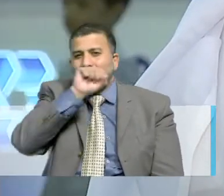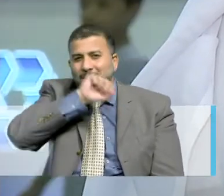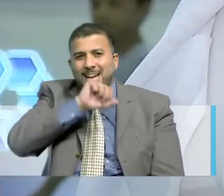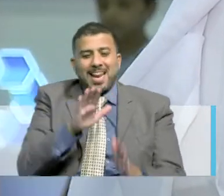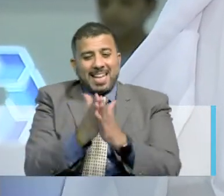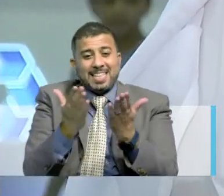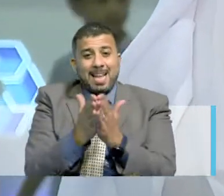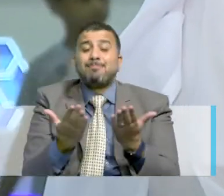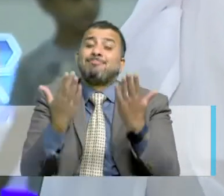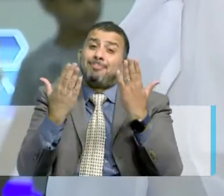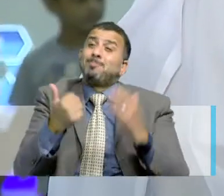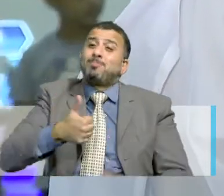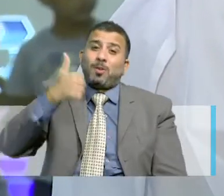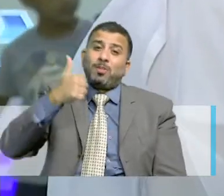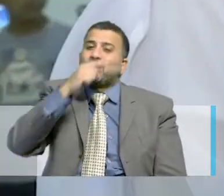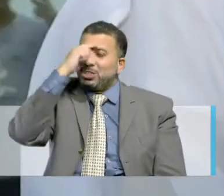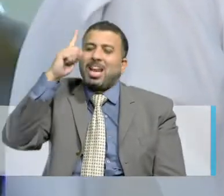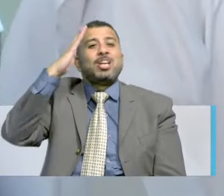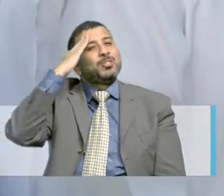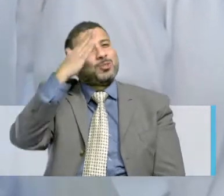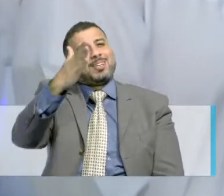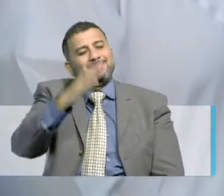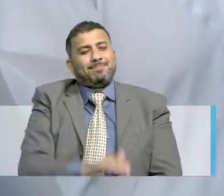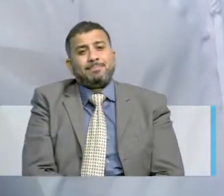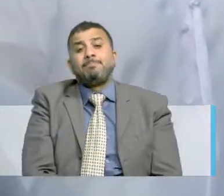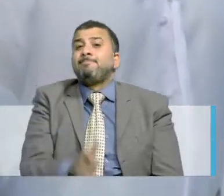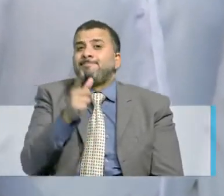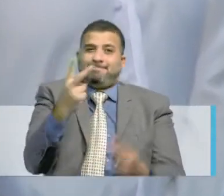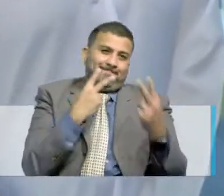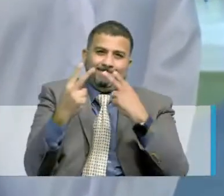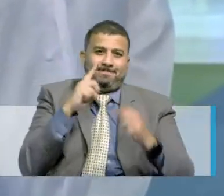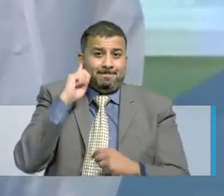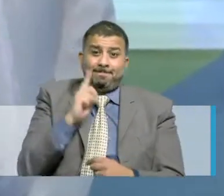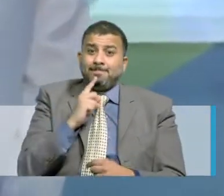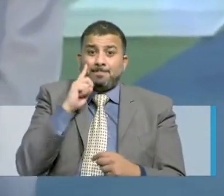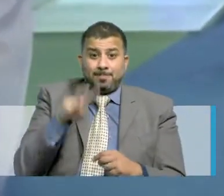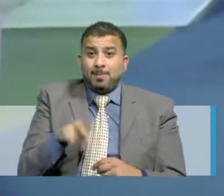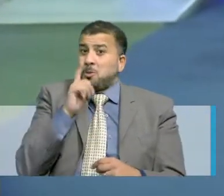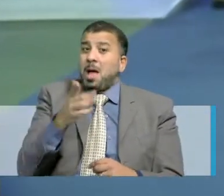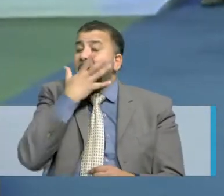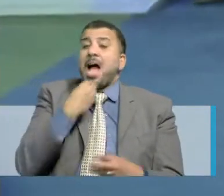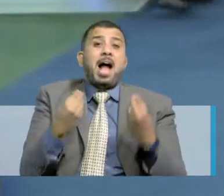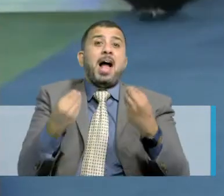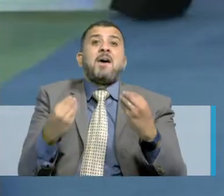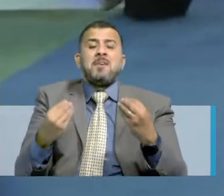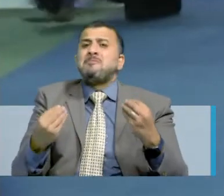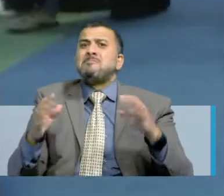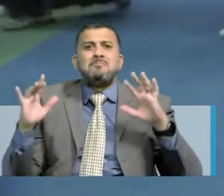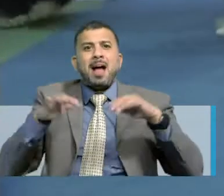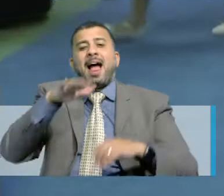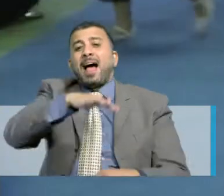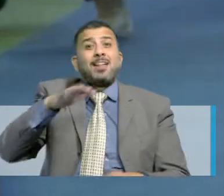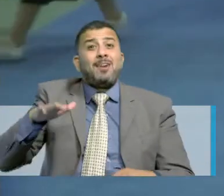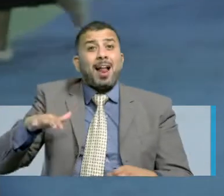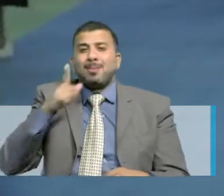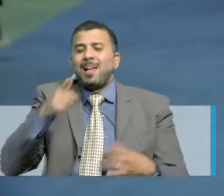نتمنى لكم كل التوفيق. أكيد شكرا. إذن مشاهدينا الكرام، يعني إذا تحدثنا عن الأجواء هنا، أجواء جدا جميلة، يعني كل طفل